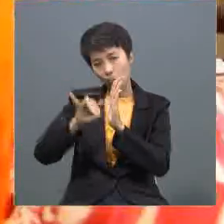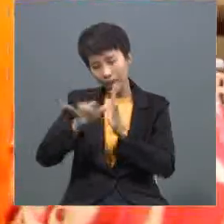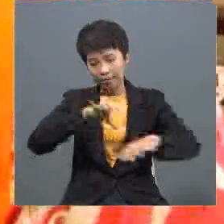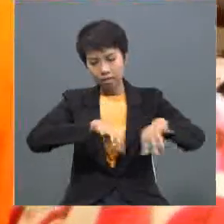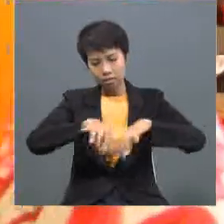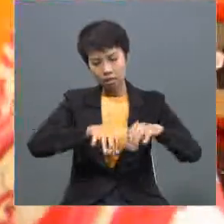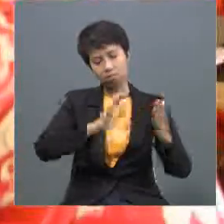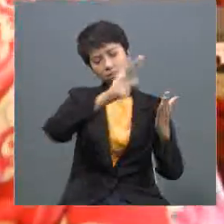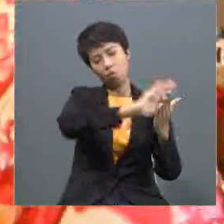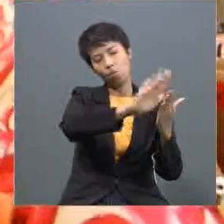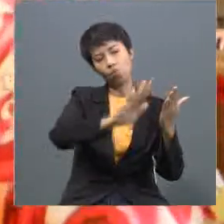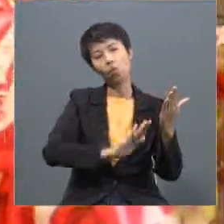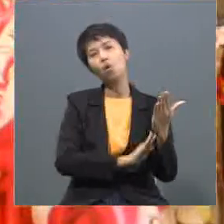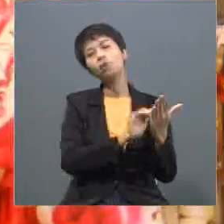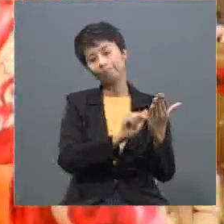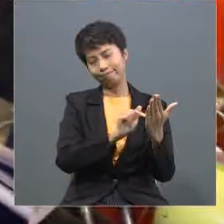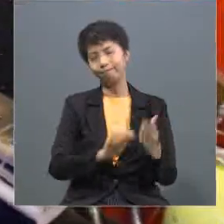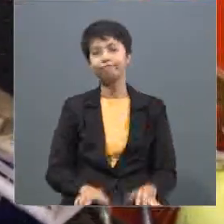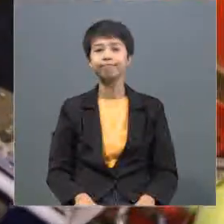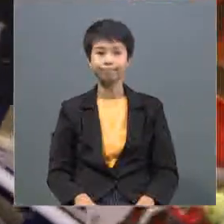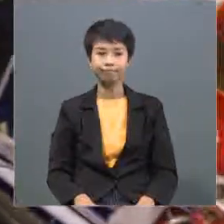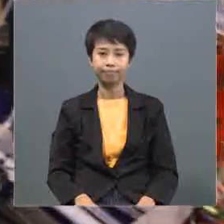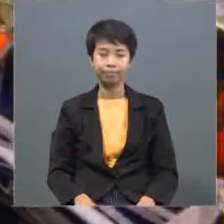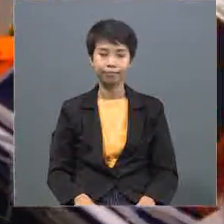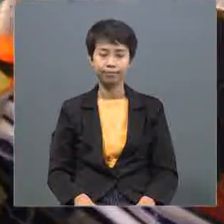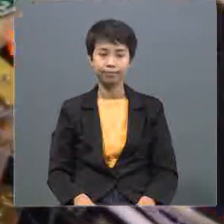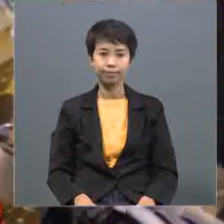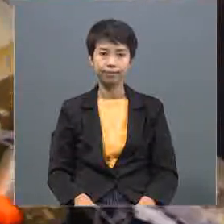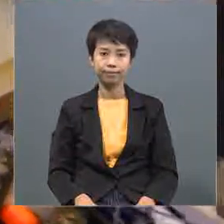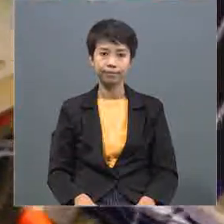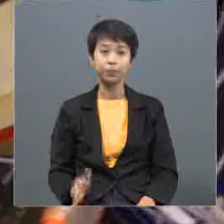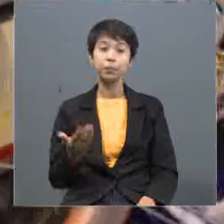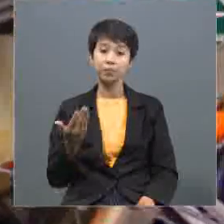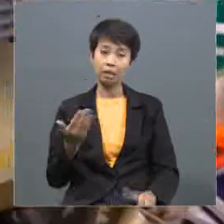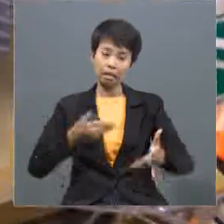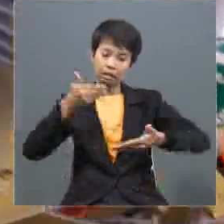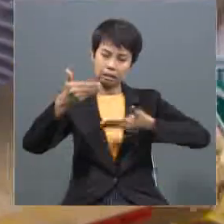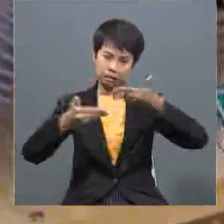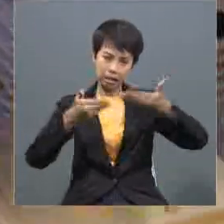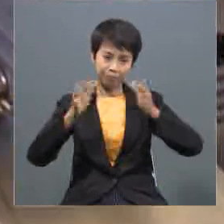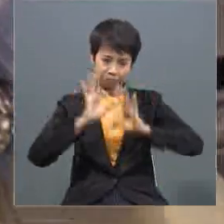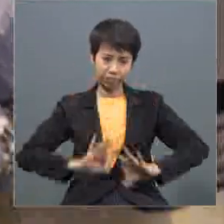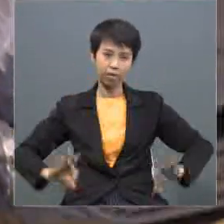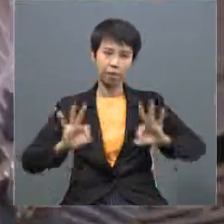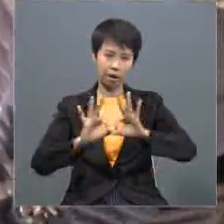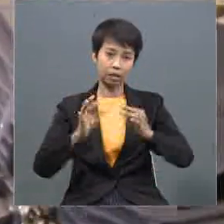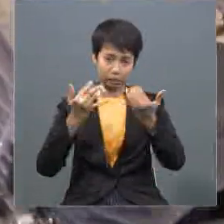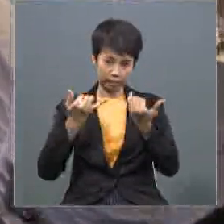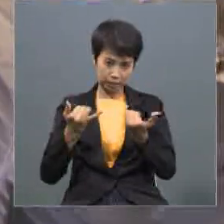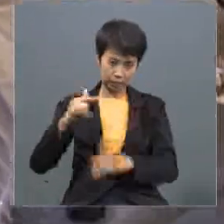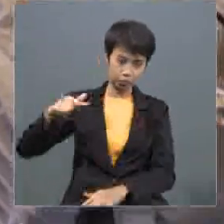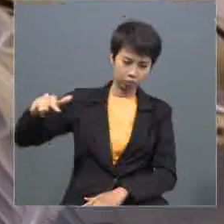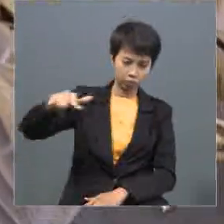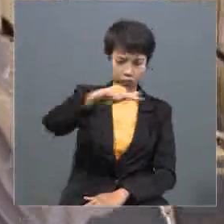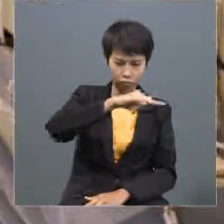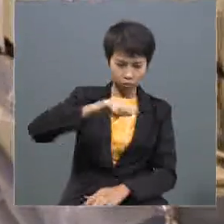การมลพิษทางอากาศในประเทศไทยนะครับซึ่งนอกจากกิจกรรมสำคัญที่บอกแล้วในการที่จะสำรวจเรื่องของคุณภาพ